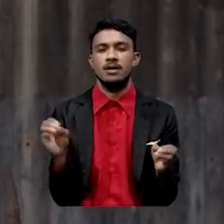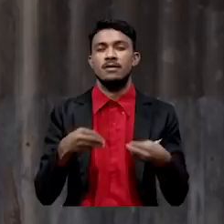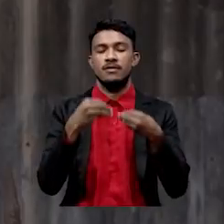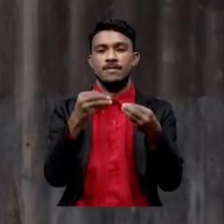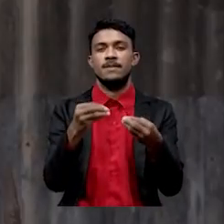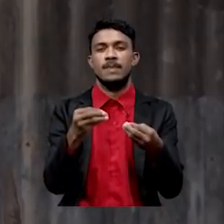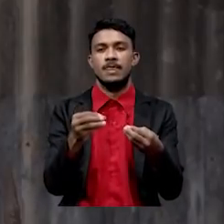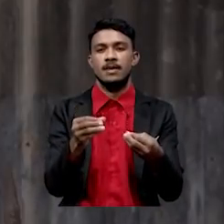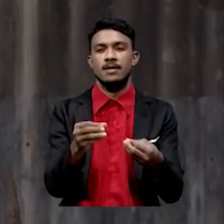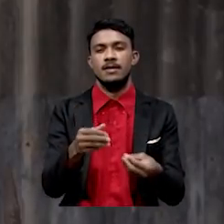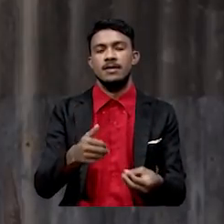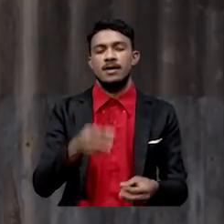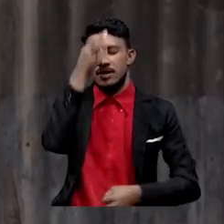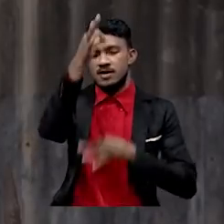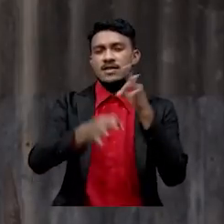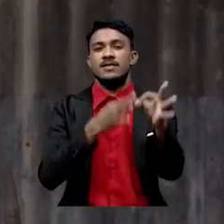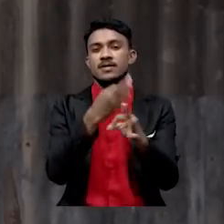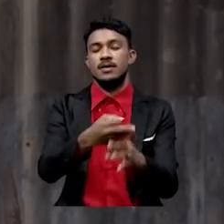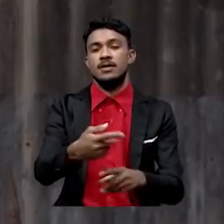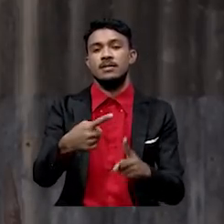fiar ba ando siguni